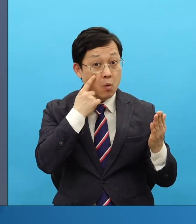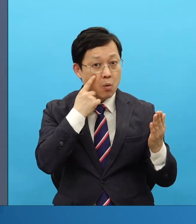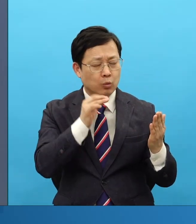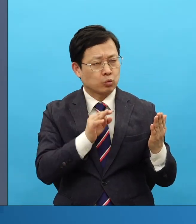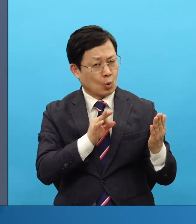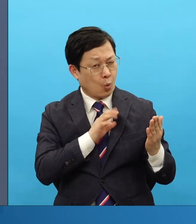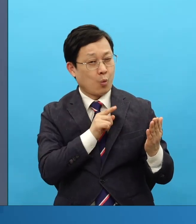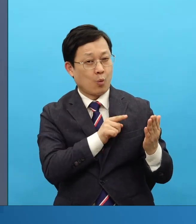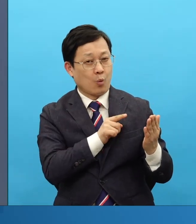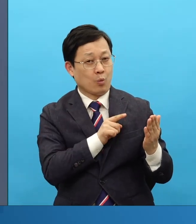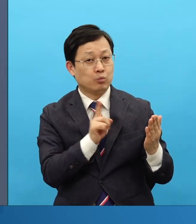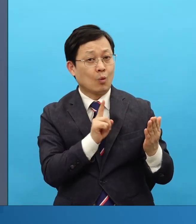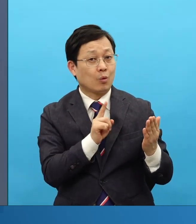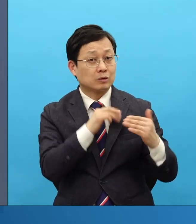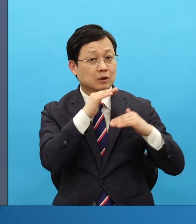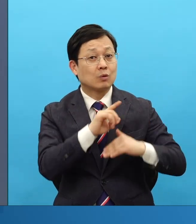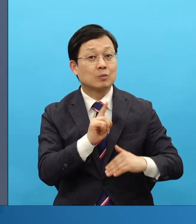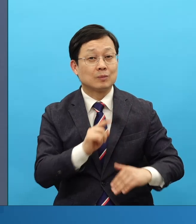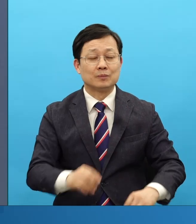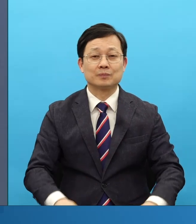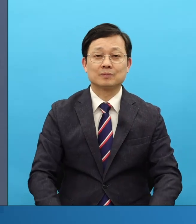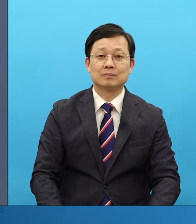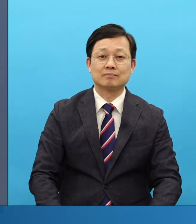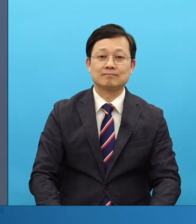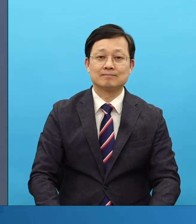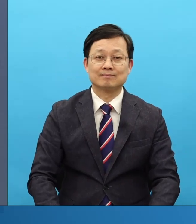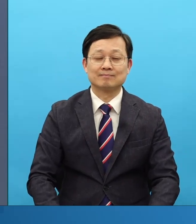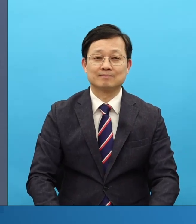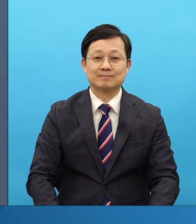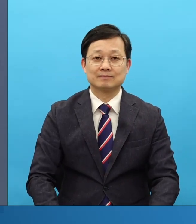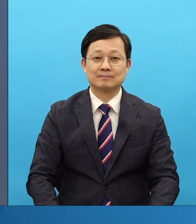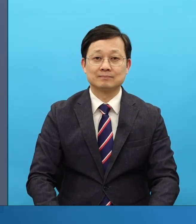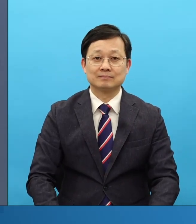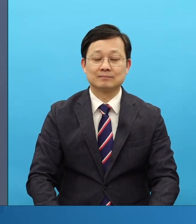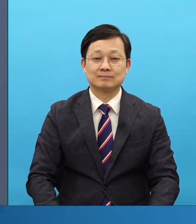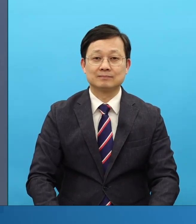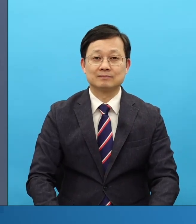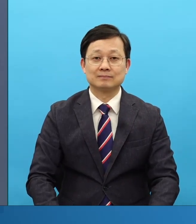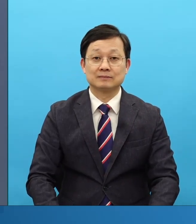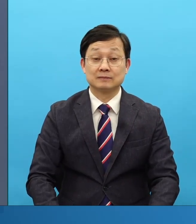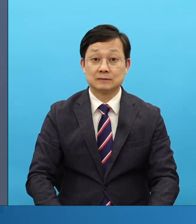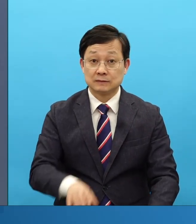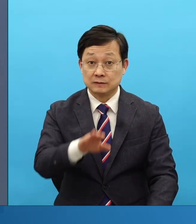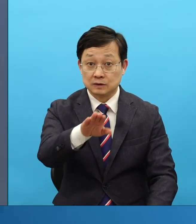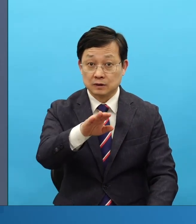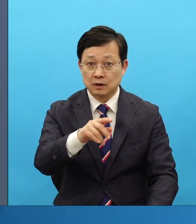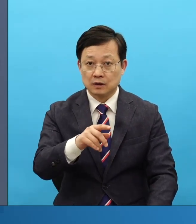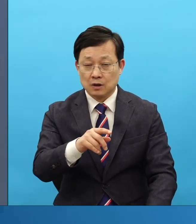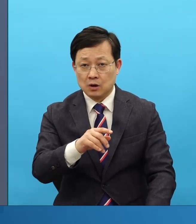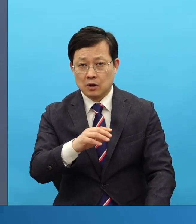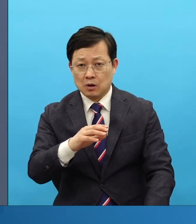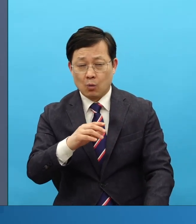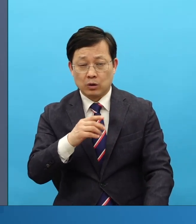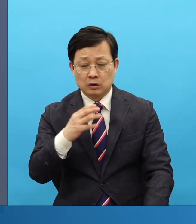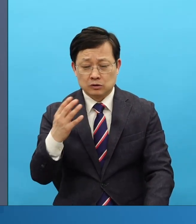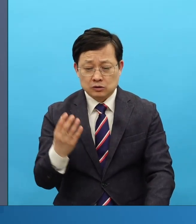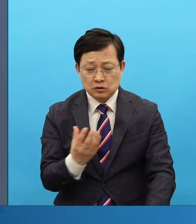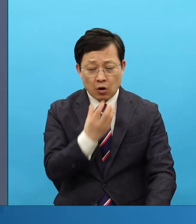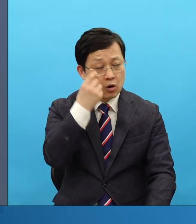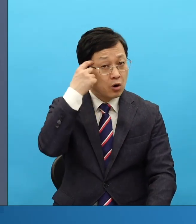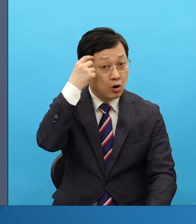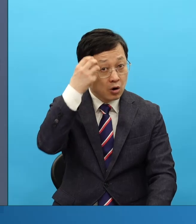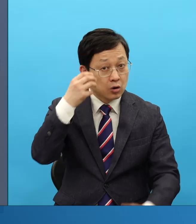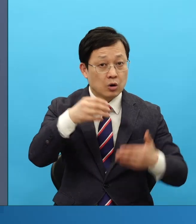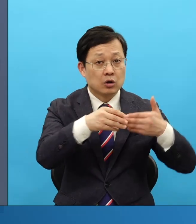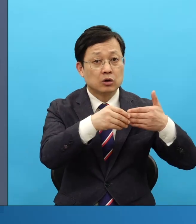maybe verse 12. 뭐가 나옵니까? What do we see there? 완전히 눈에 안 보이는 성령의 인도받는 게 나옵니다. We see that they are guided